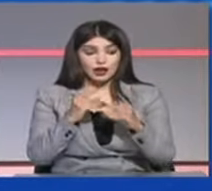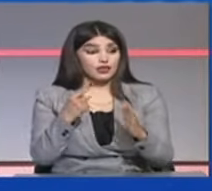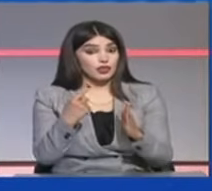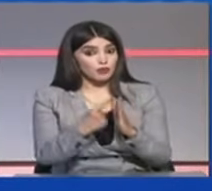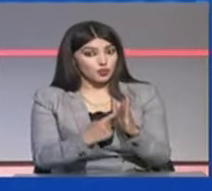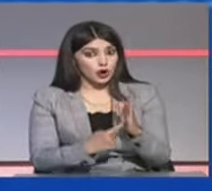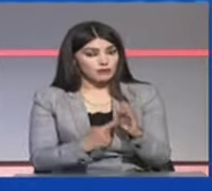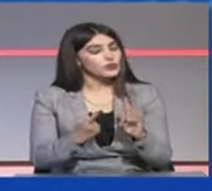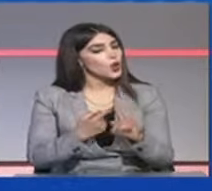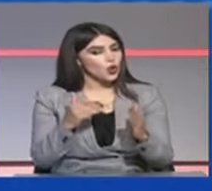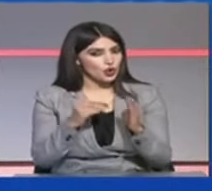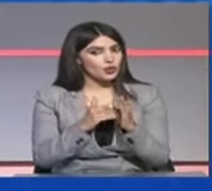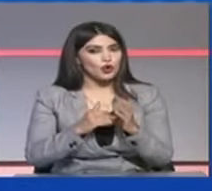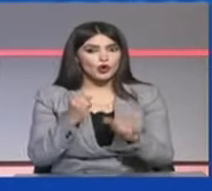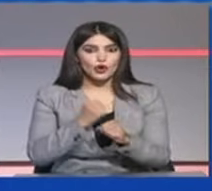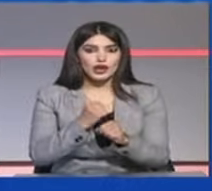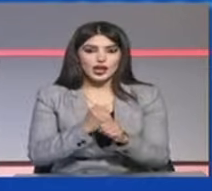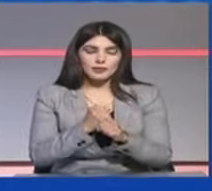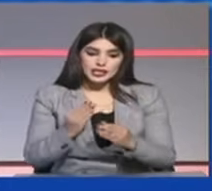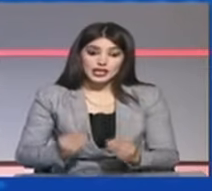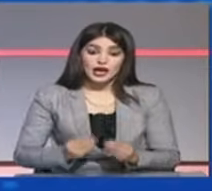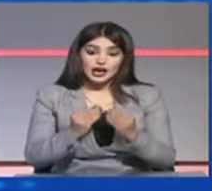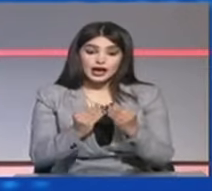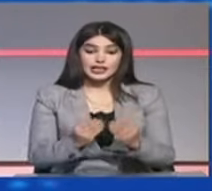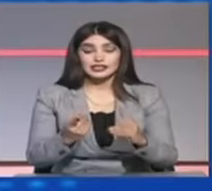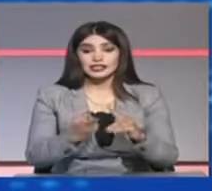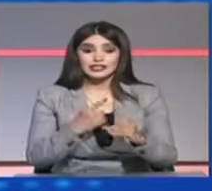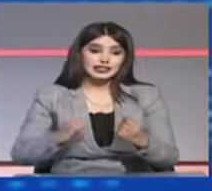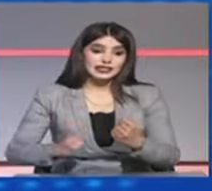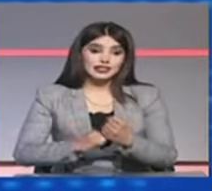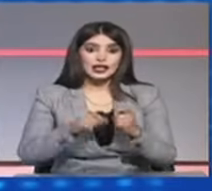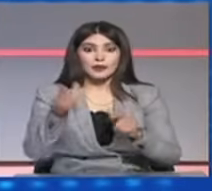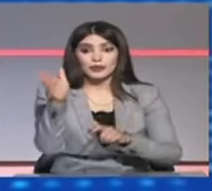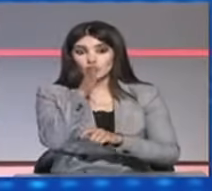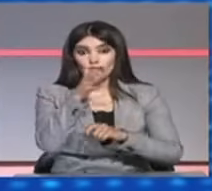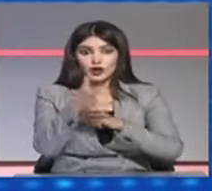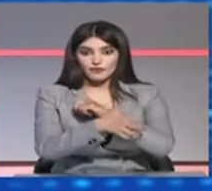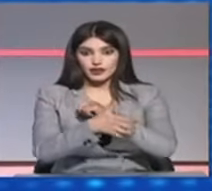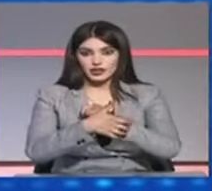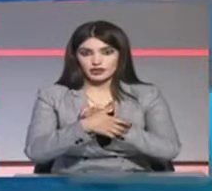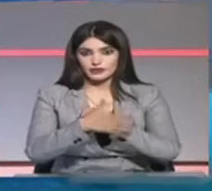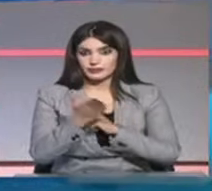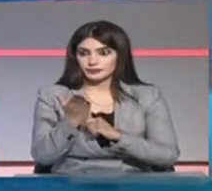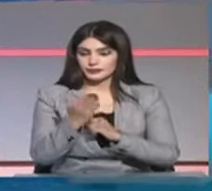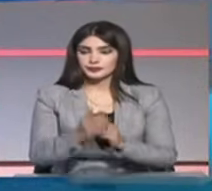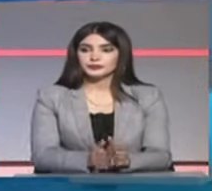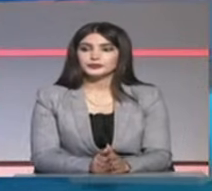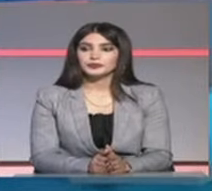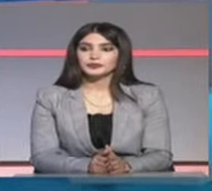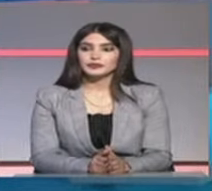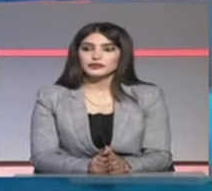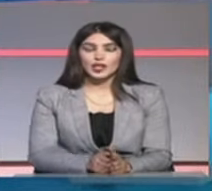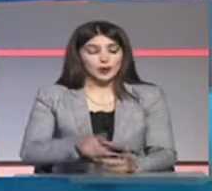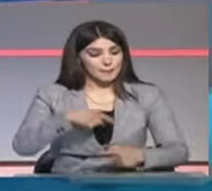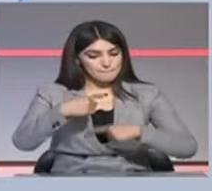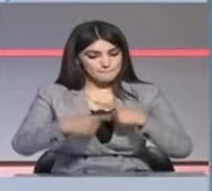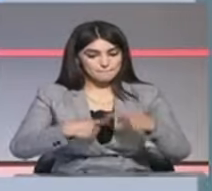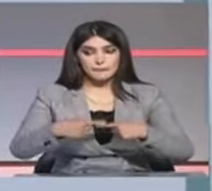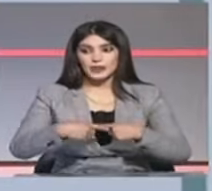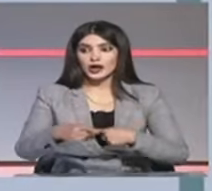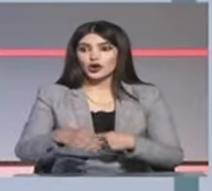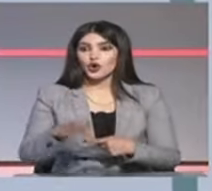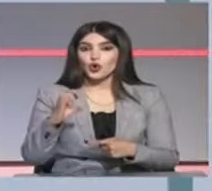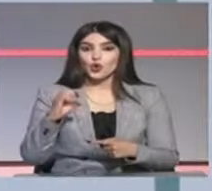يحتاج مزيد العمل لتوفيره خاصه للدول محدوده وضعيفه الدخل مع استمرار ايتيك